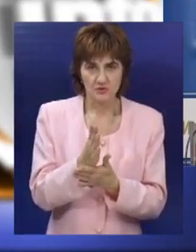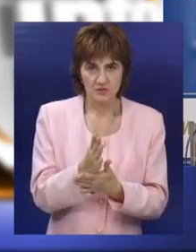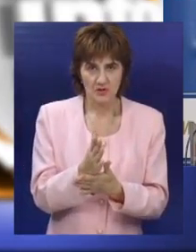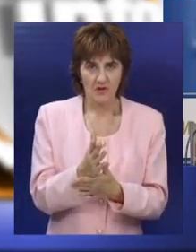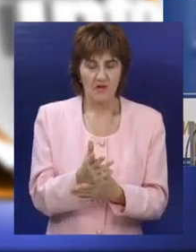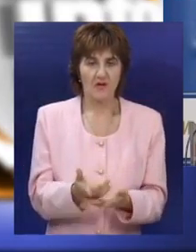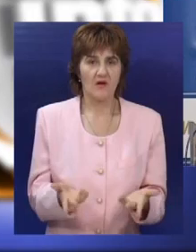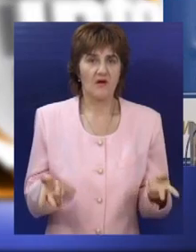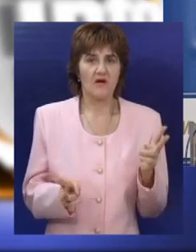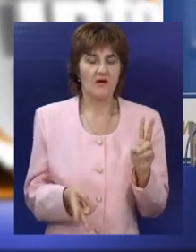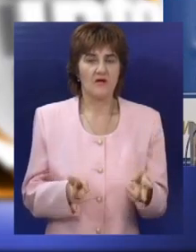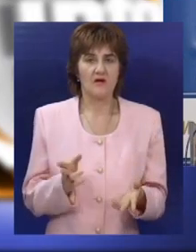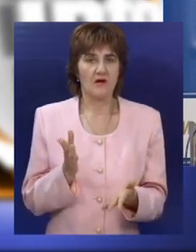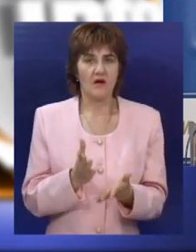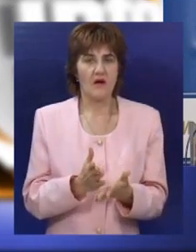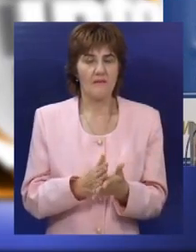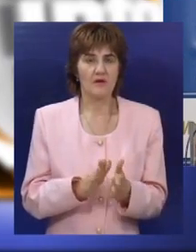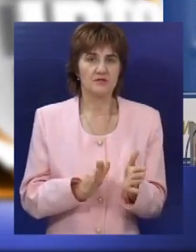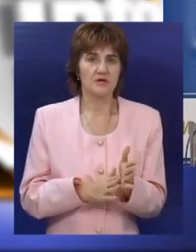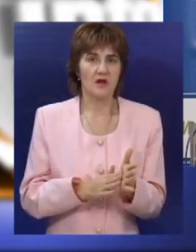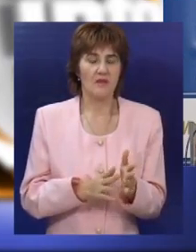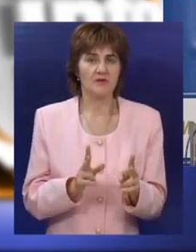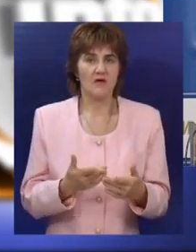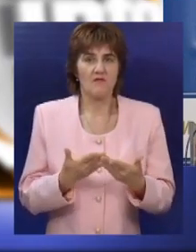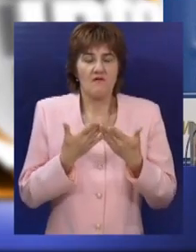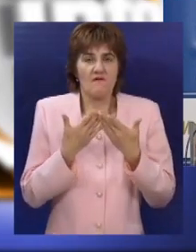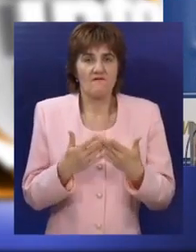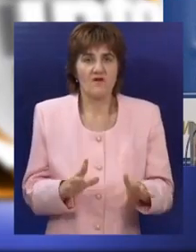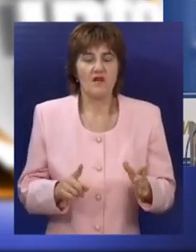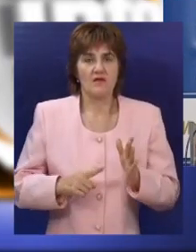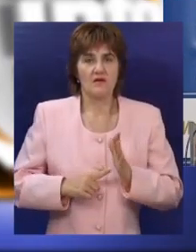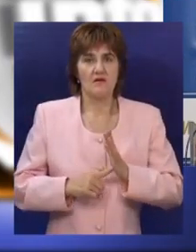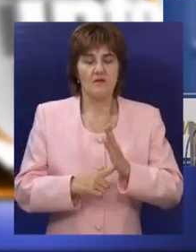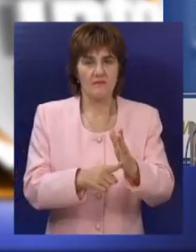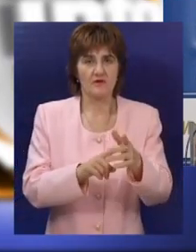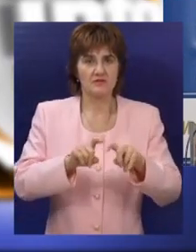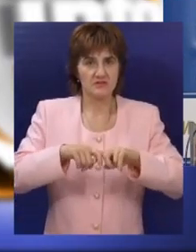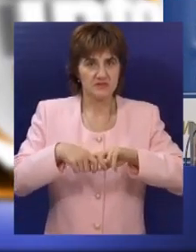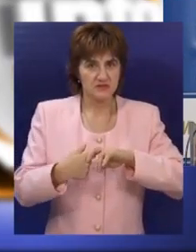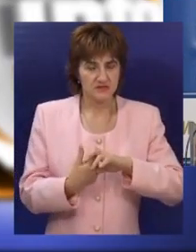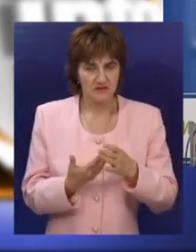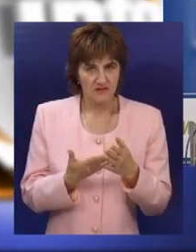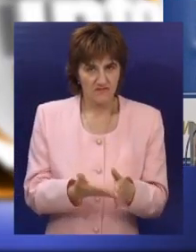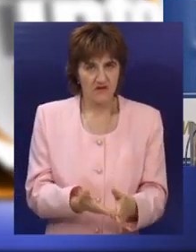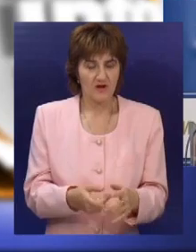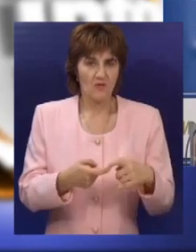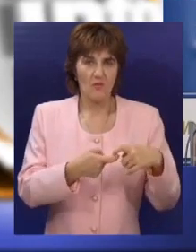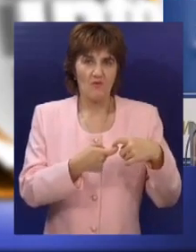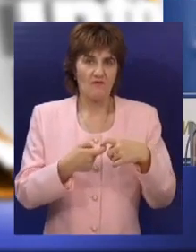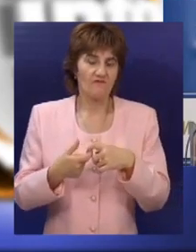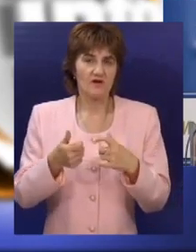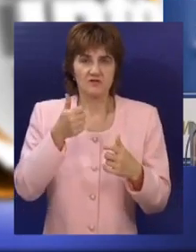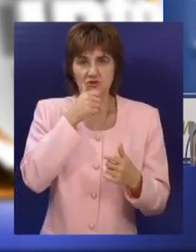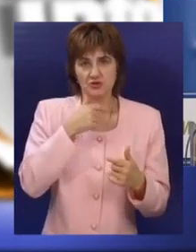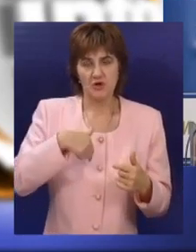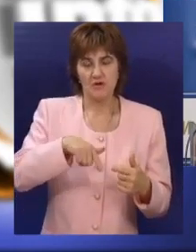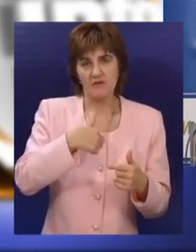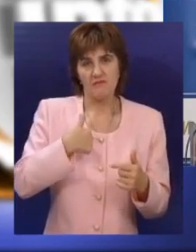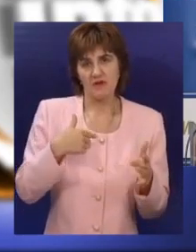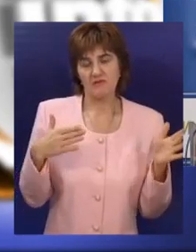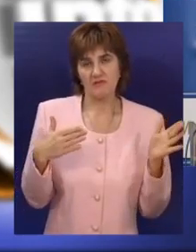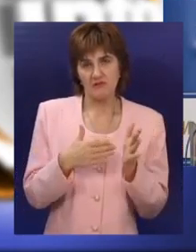koje se nude, mislim pritom prvenstveno na gastronomsku ponudu, na ponudu koja je vezana za nešto što nam je